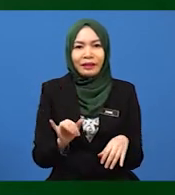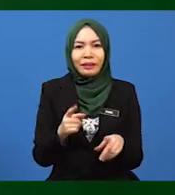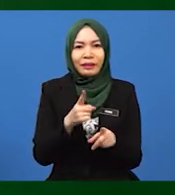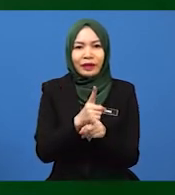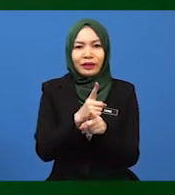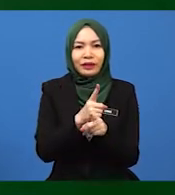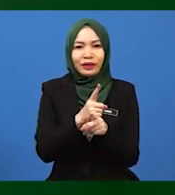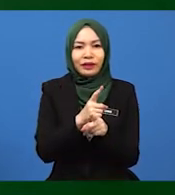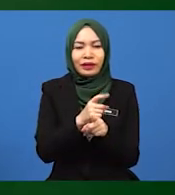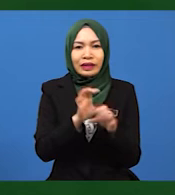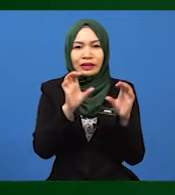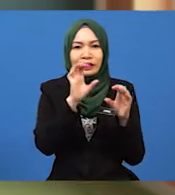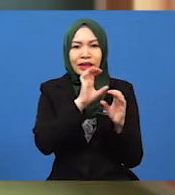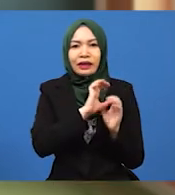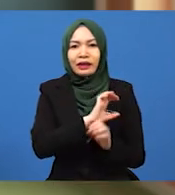betul.